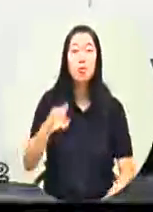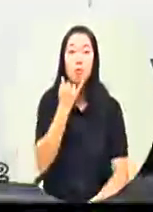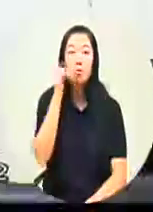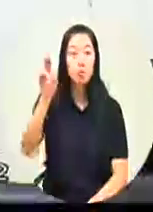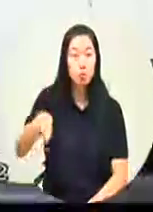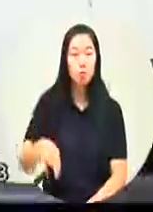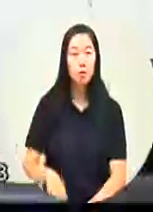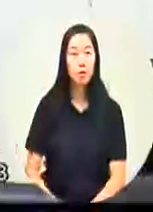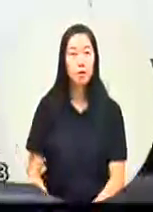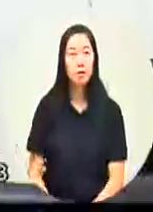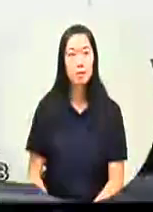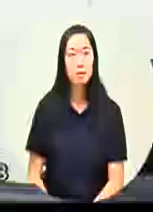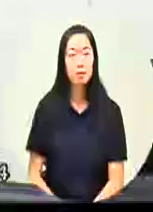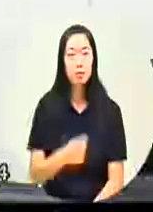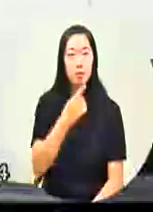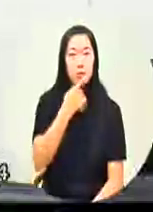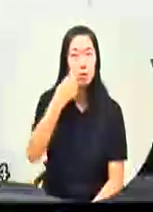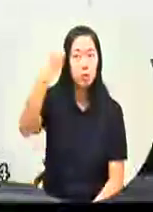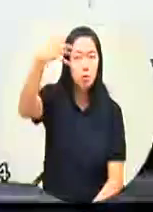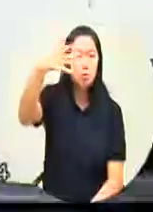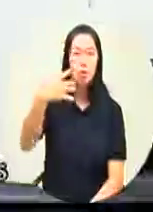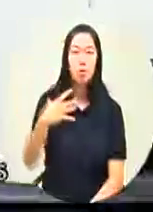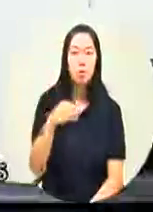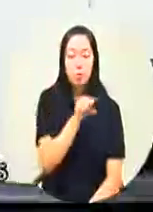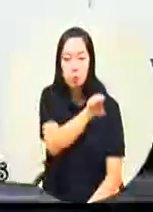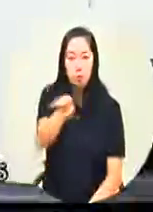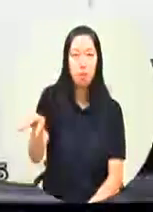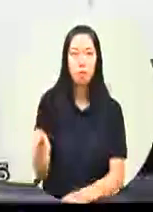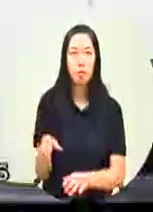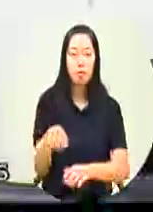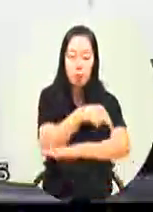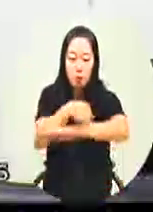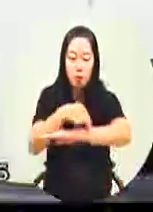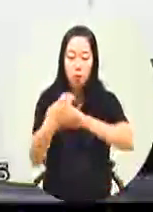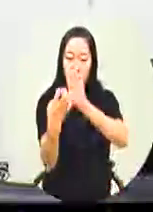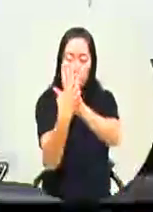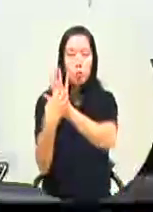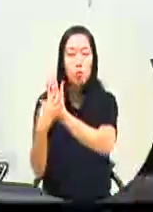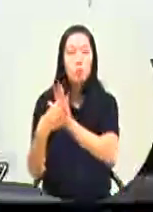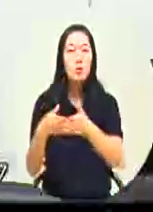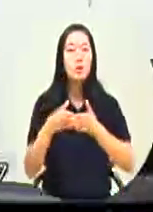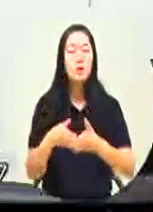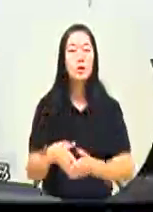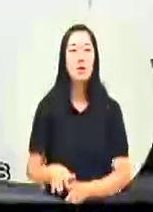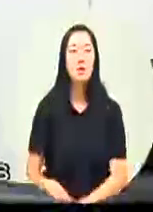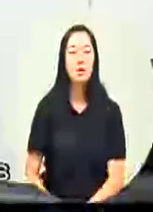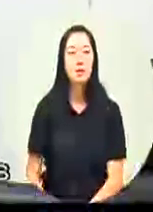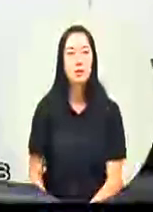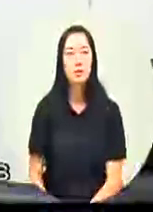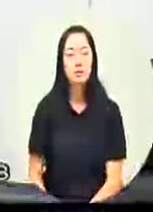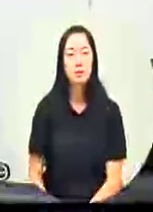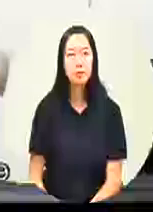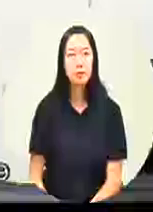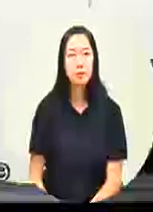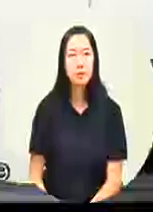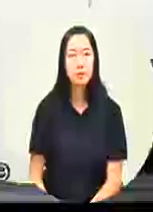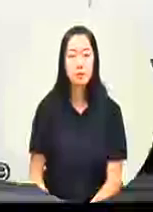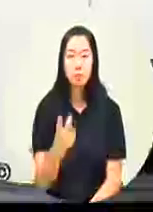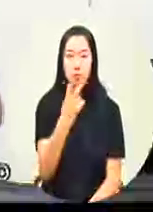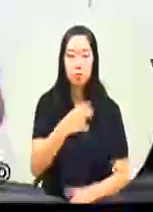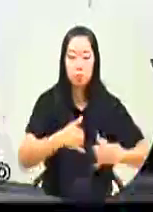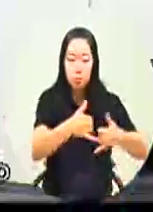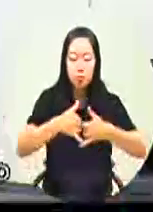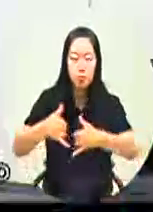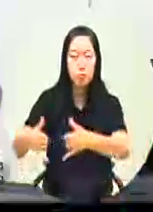转的这些红灯右转绿灯的那个指标标志，那个你那个标号字应该是这样，可以有两线以上